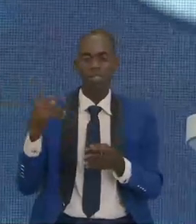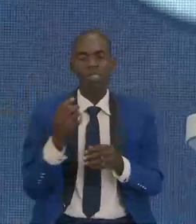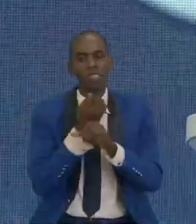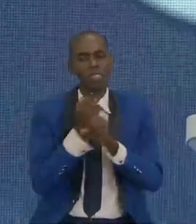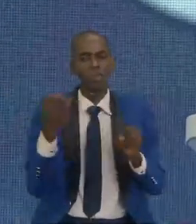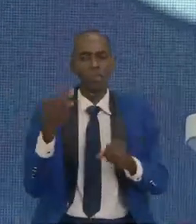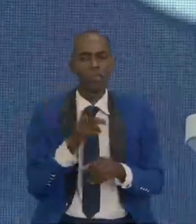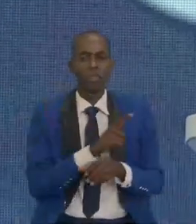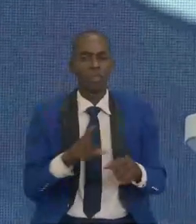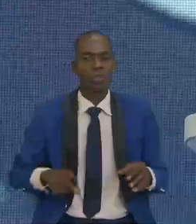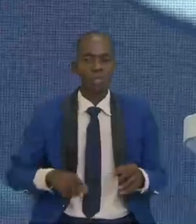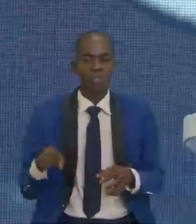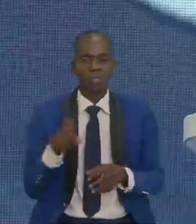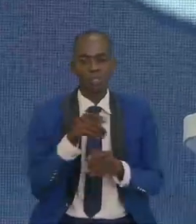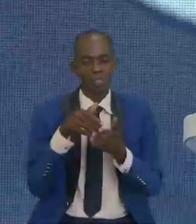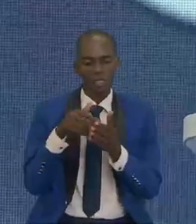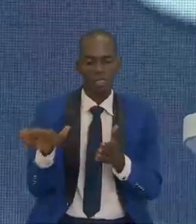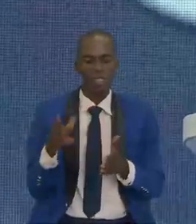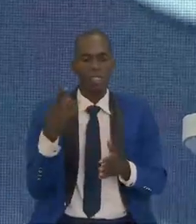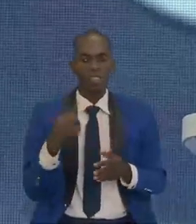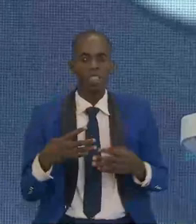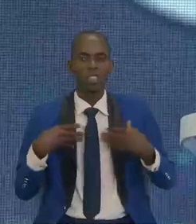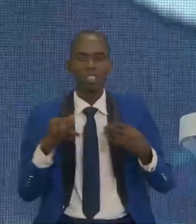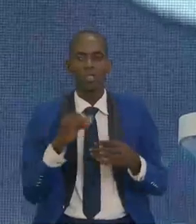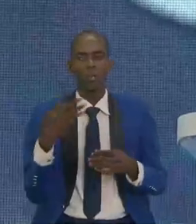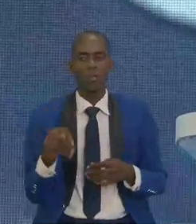Il rejette le salut du Seigneur.